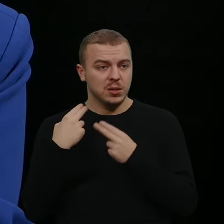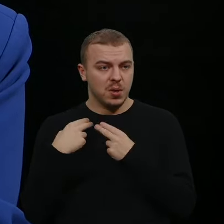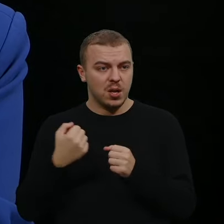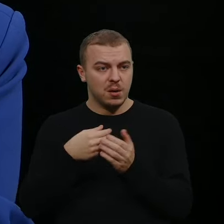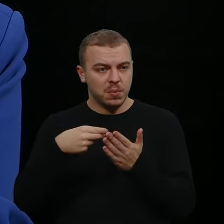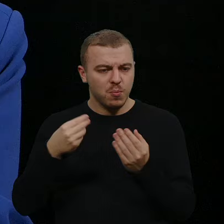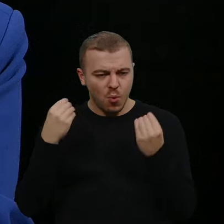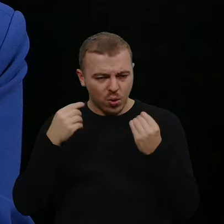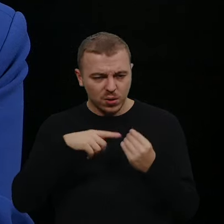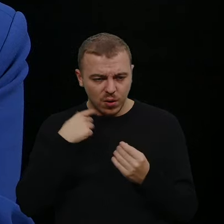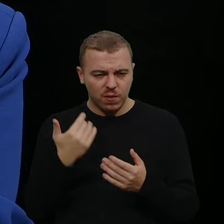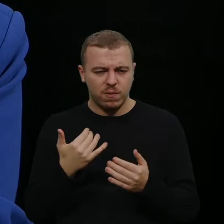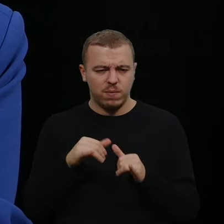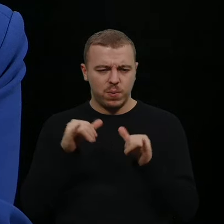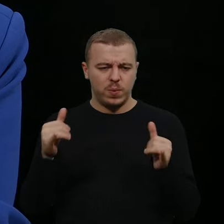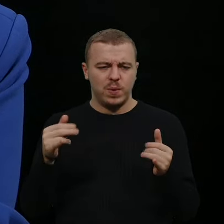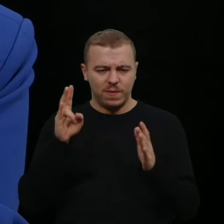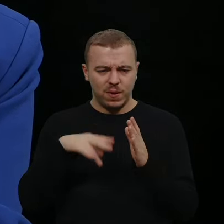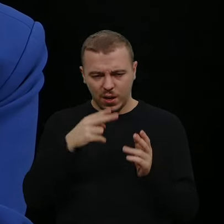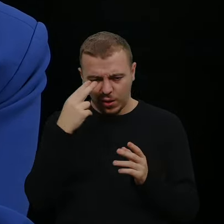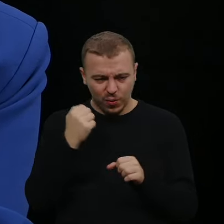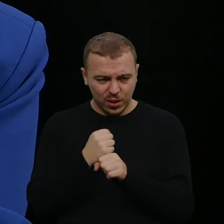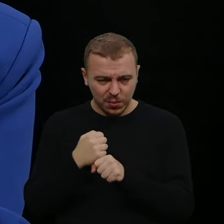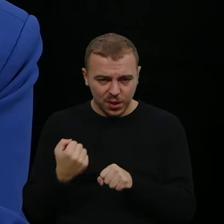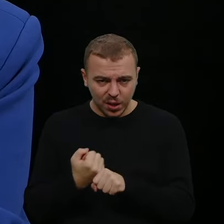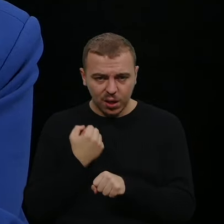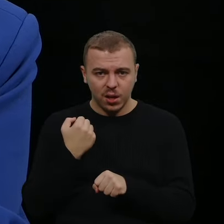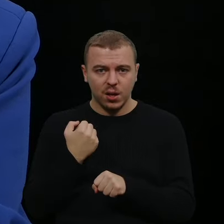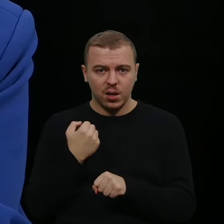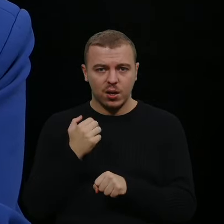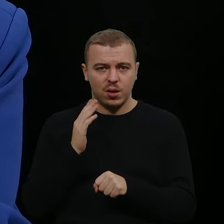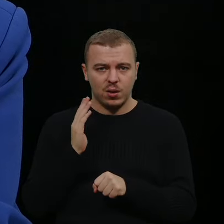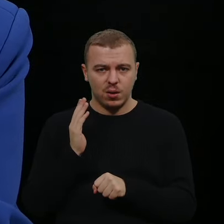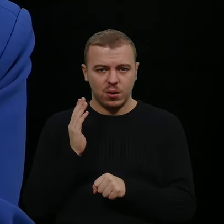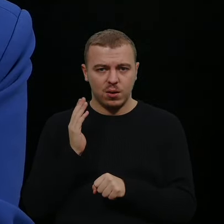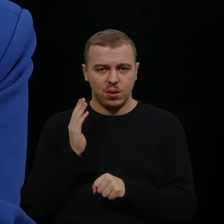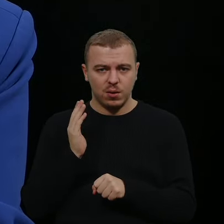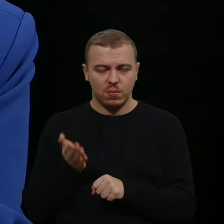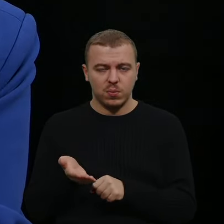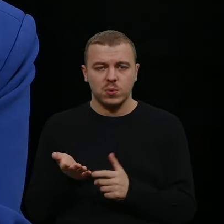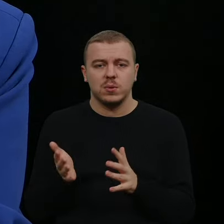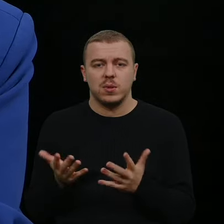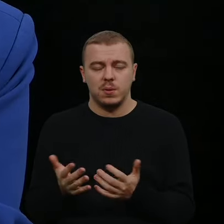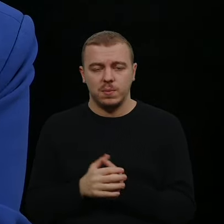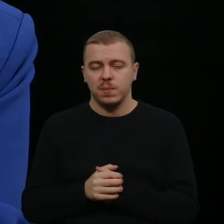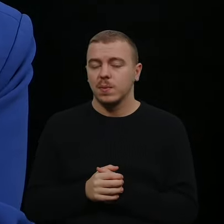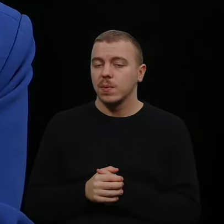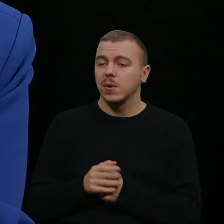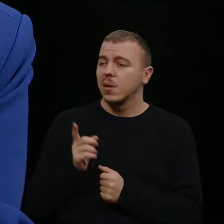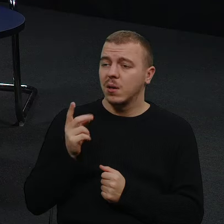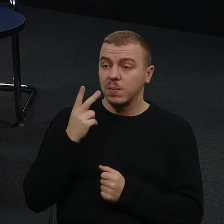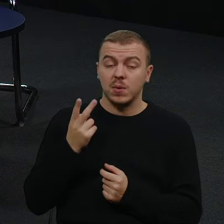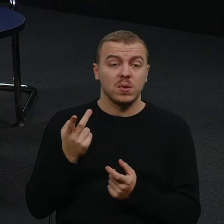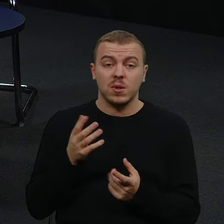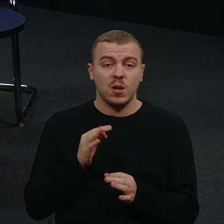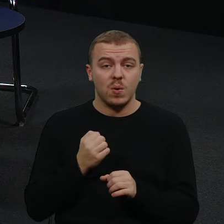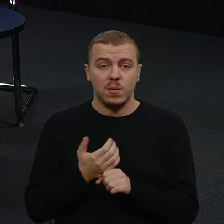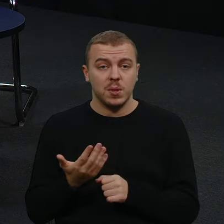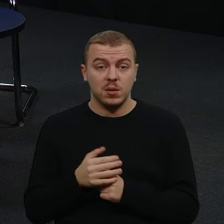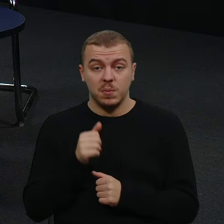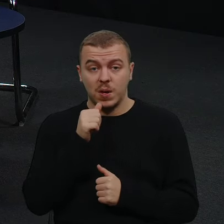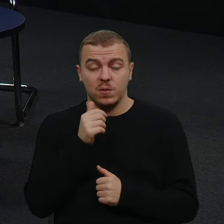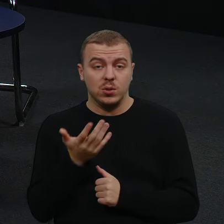mokytis daug. Ir paskui dar tas įsipareigojimas dar atidirbti dar kažkokį laiką. Čia jūs ne vienintelis irgi siūlo tokį dalyką. Matot, nieko nepadarysi.